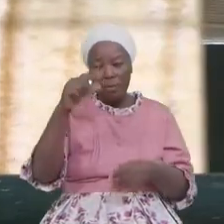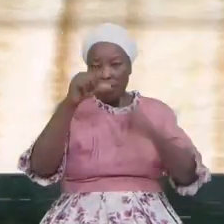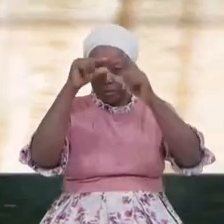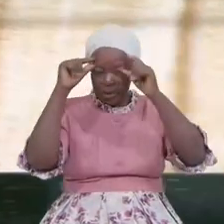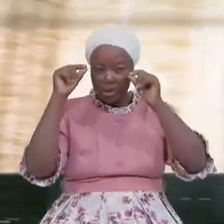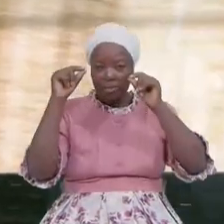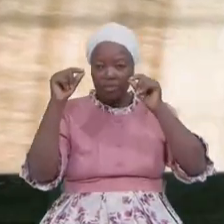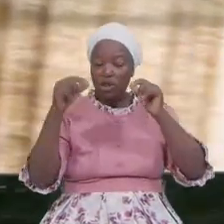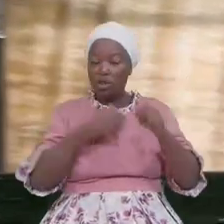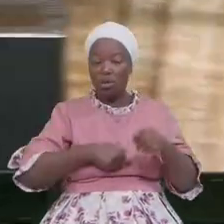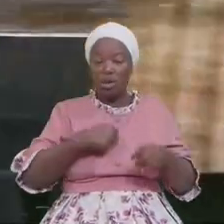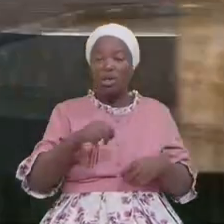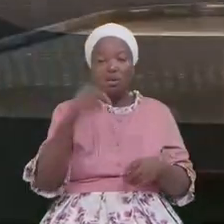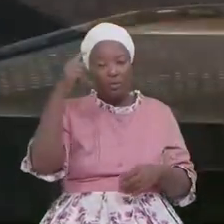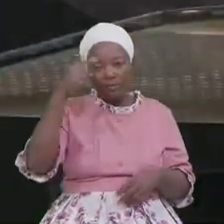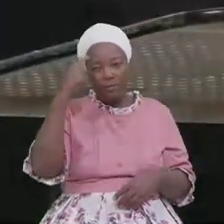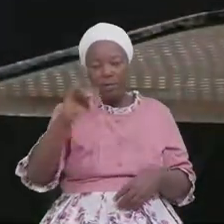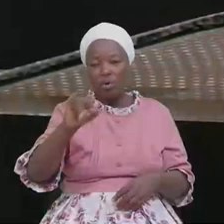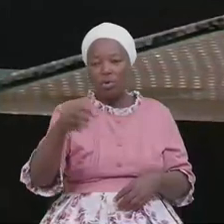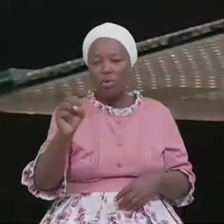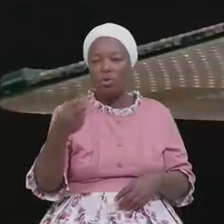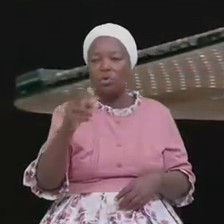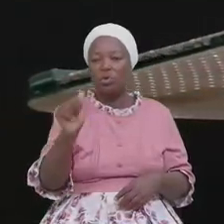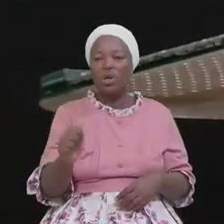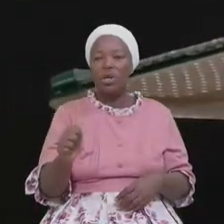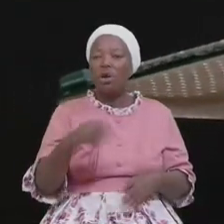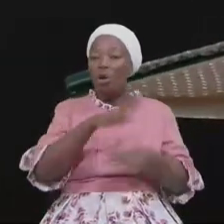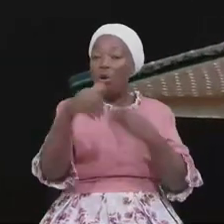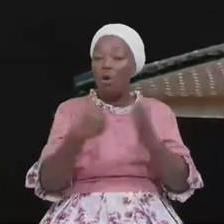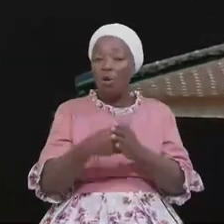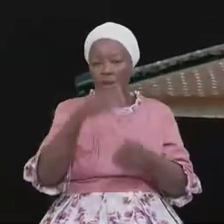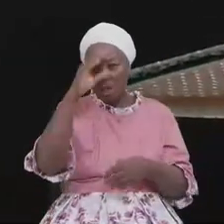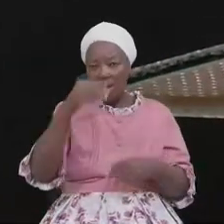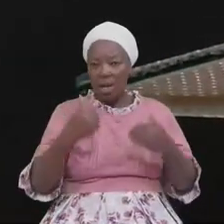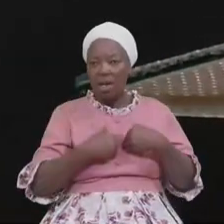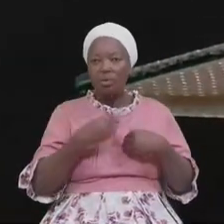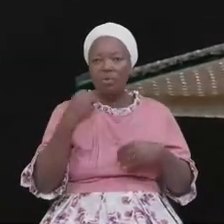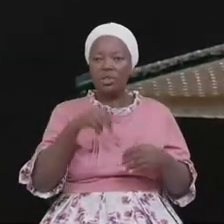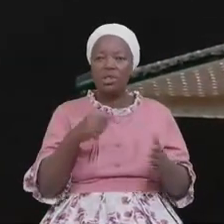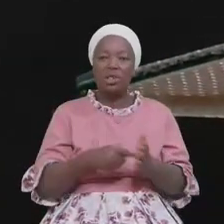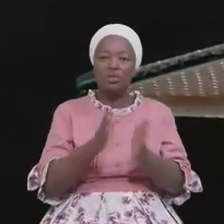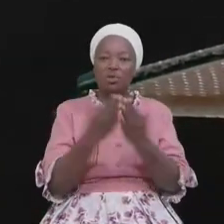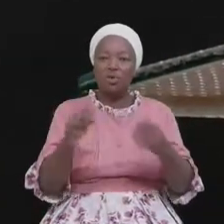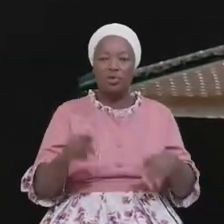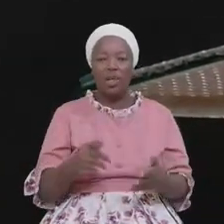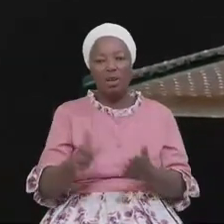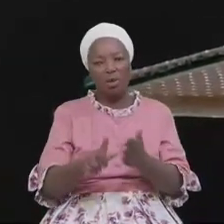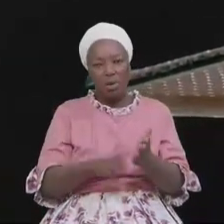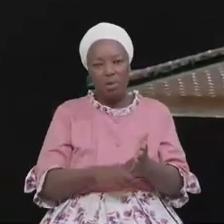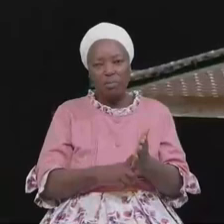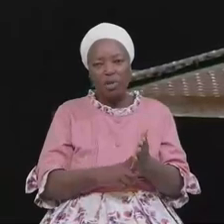Josué, tout ce qu'il avait, c'est ce livre de la loi, de